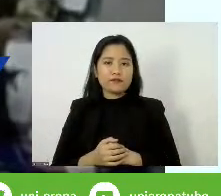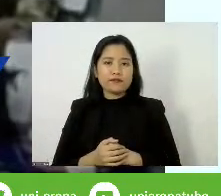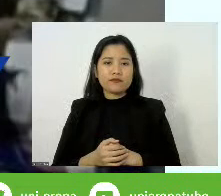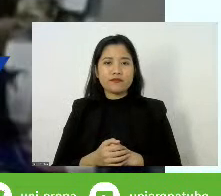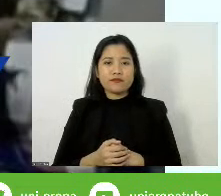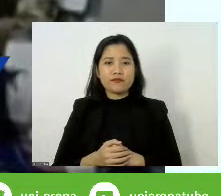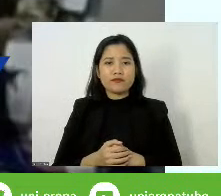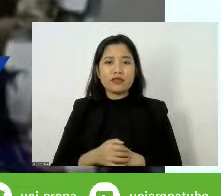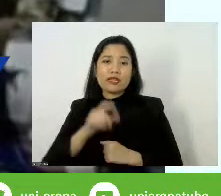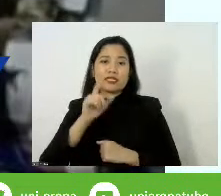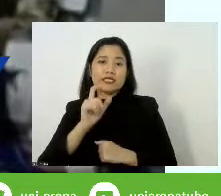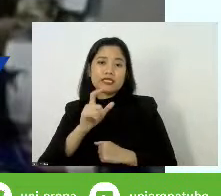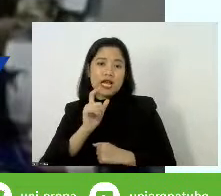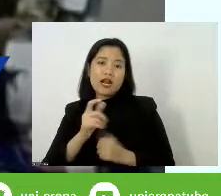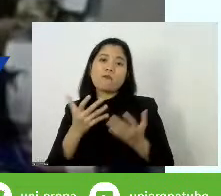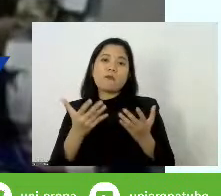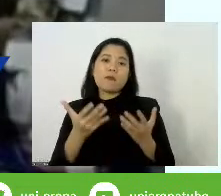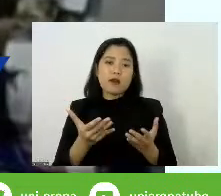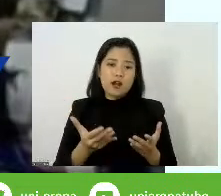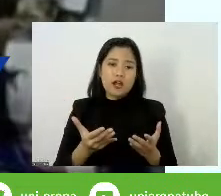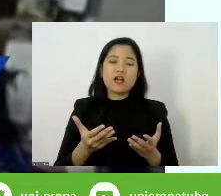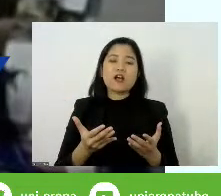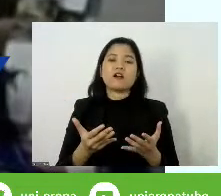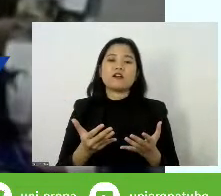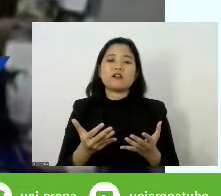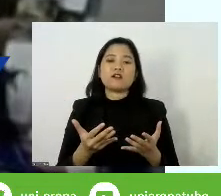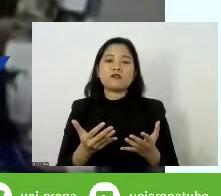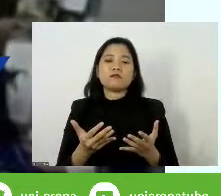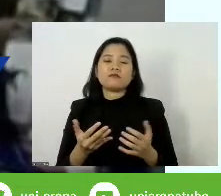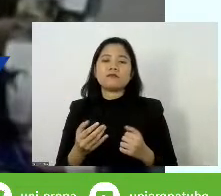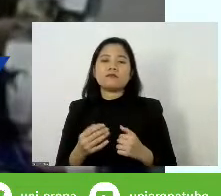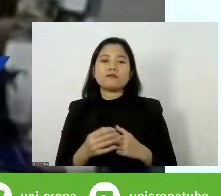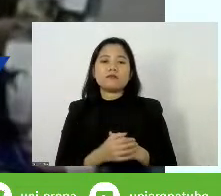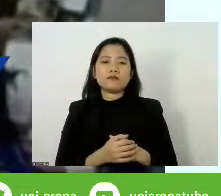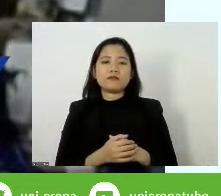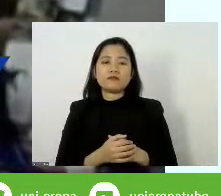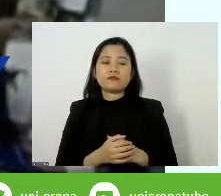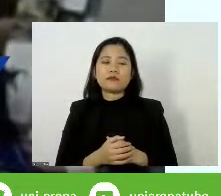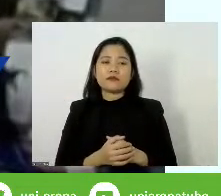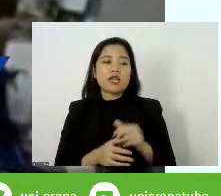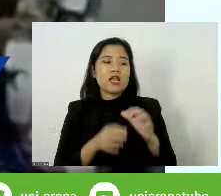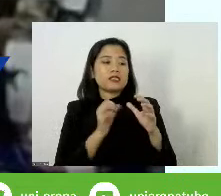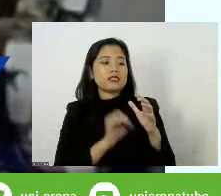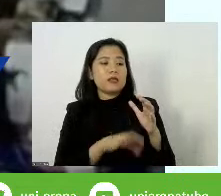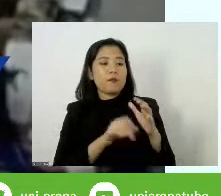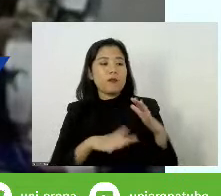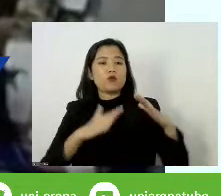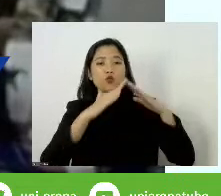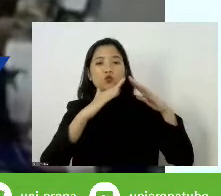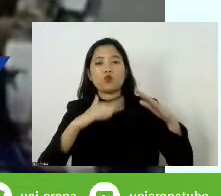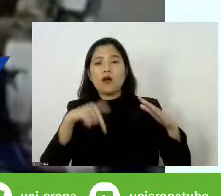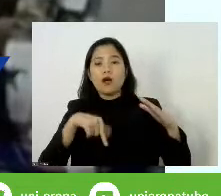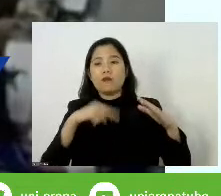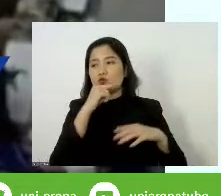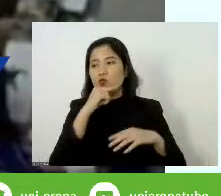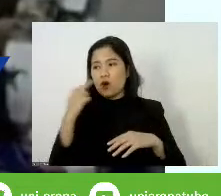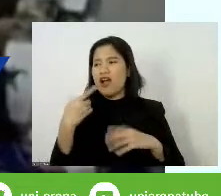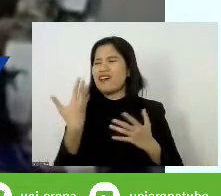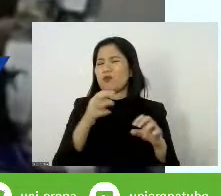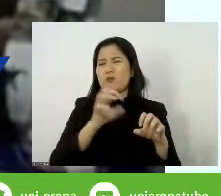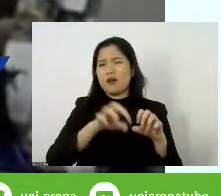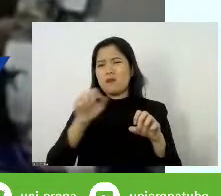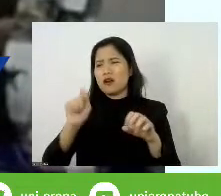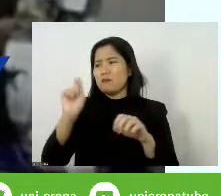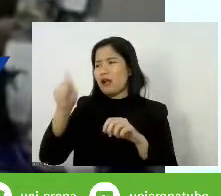bagaimana caranya mulai mengurangi limbah rumah tangga atau benda-benda sekali pakai